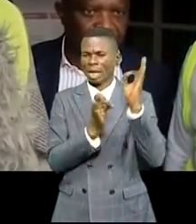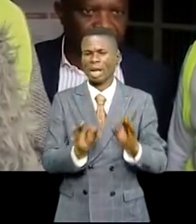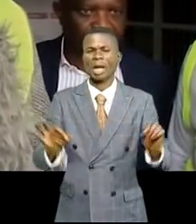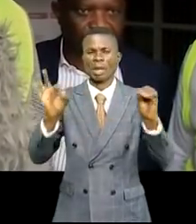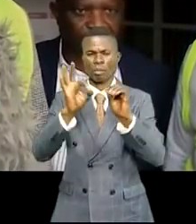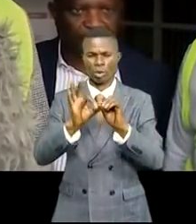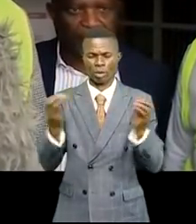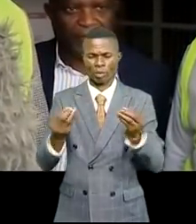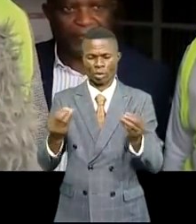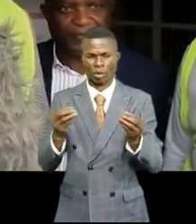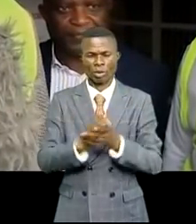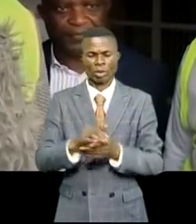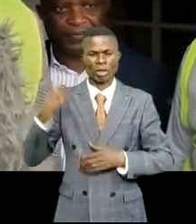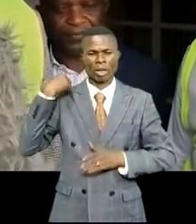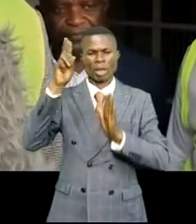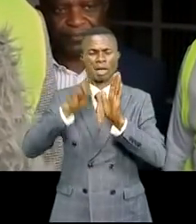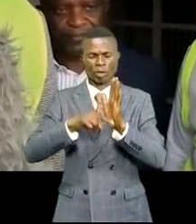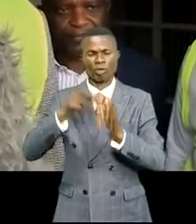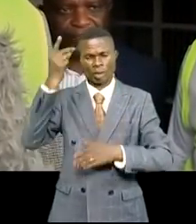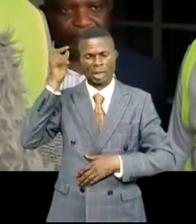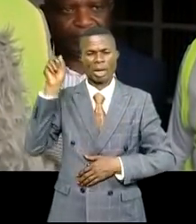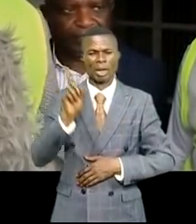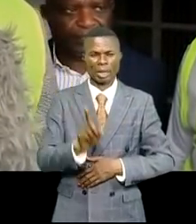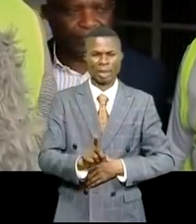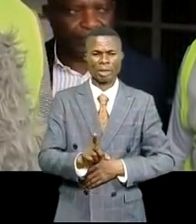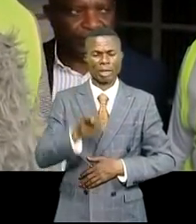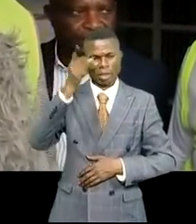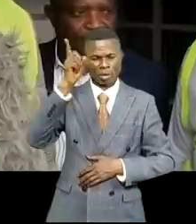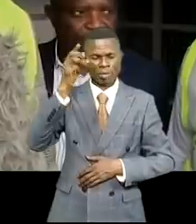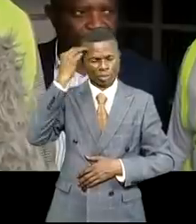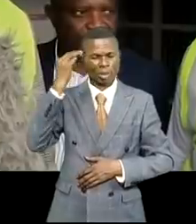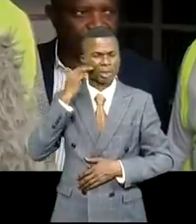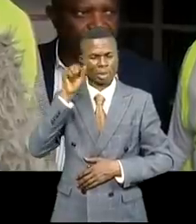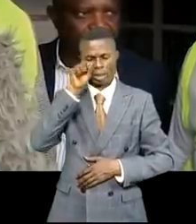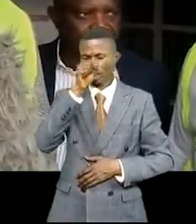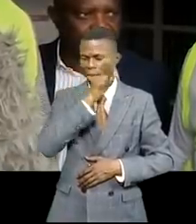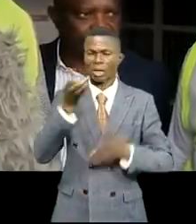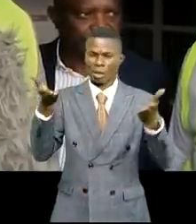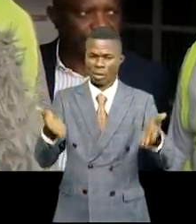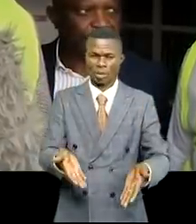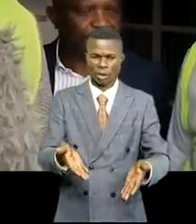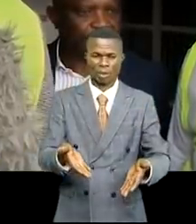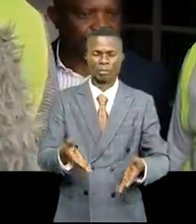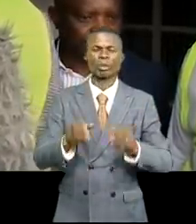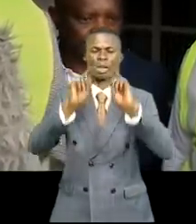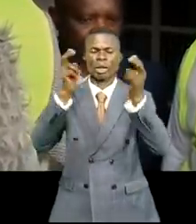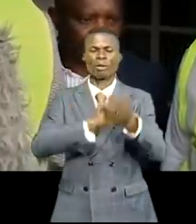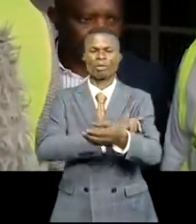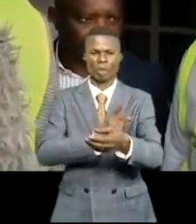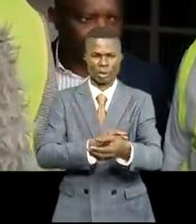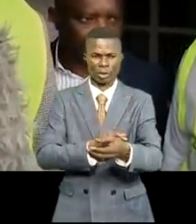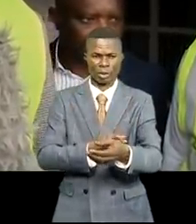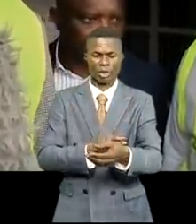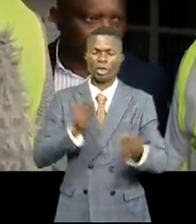voilà, le gouvernement central arrive, le Premier ministre est présent à Goma et on est en